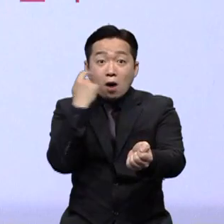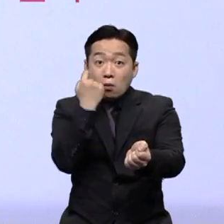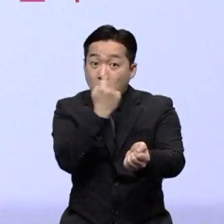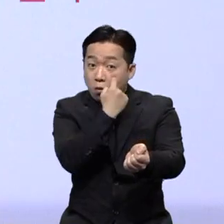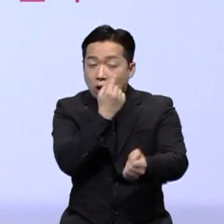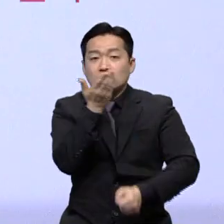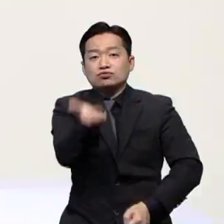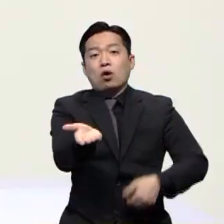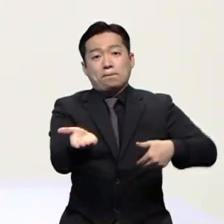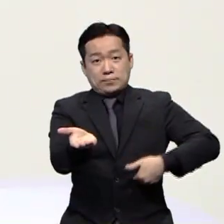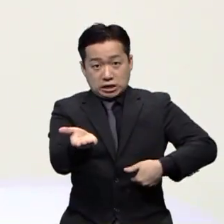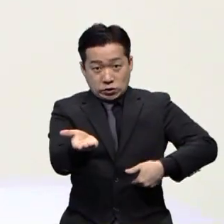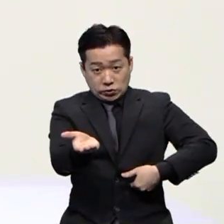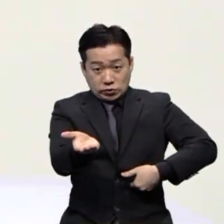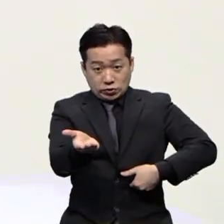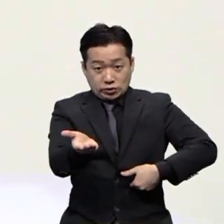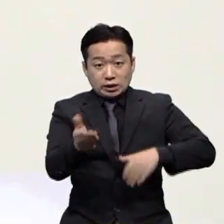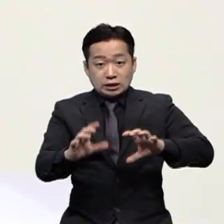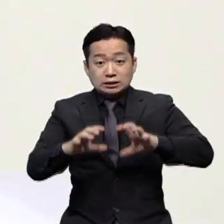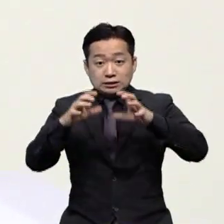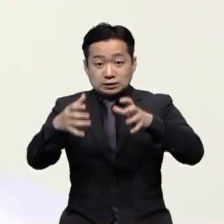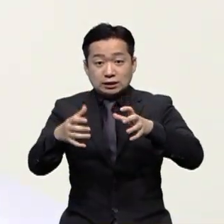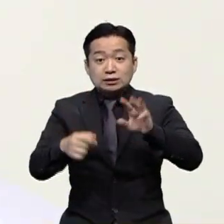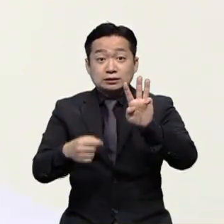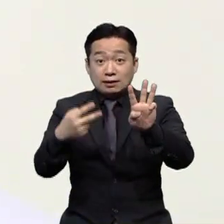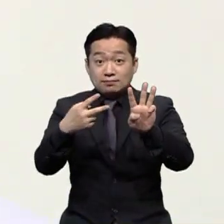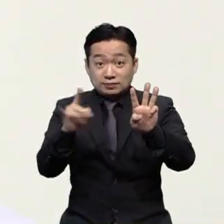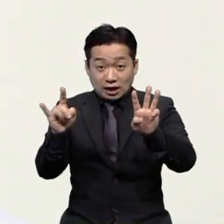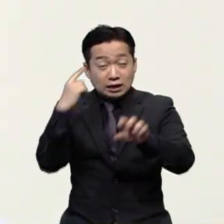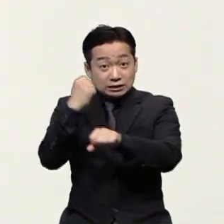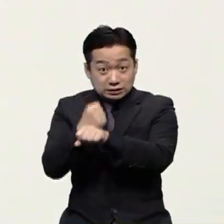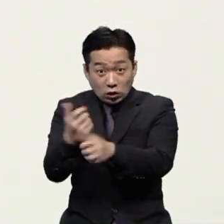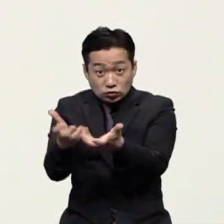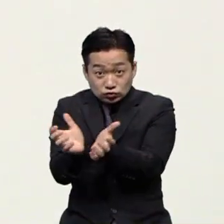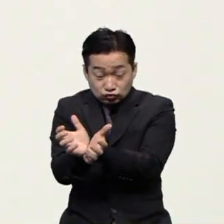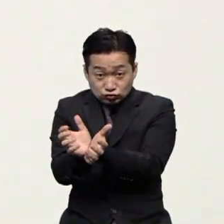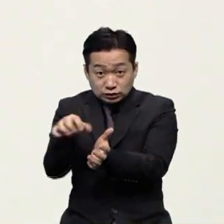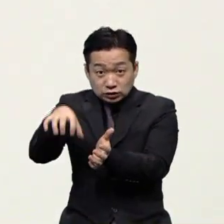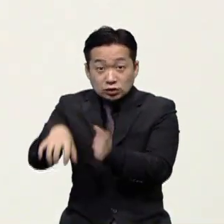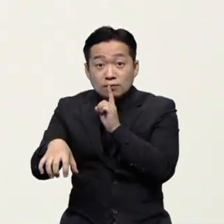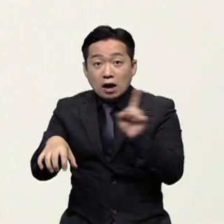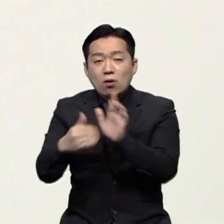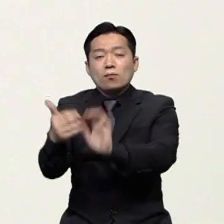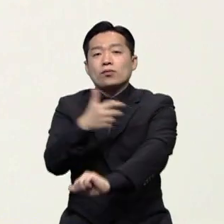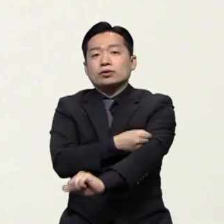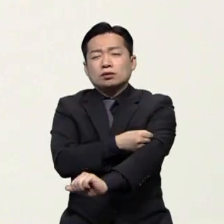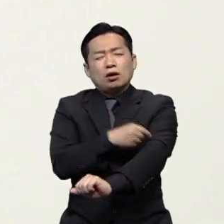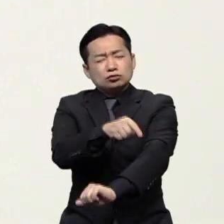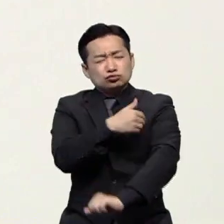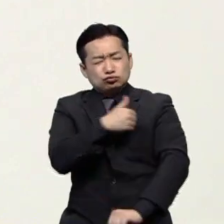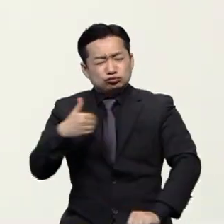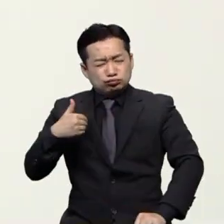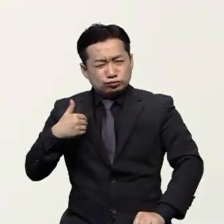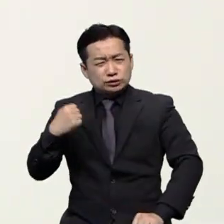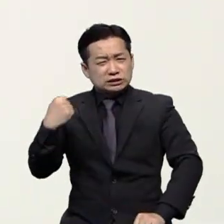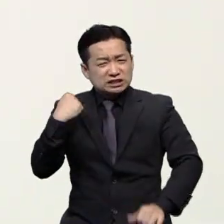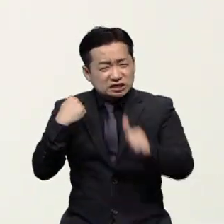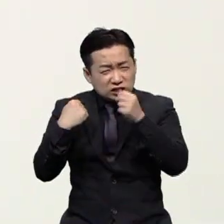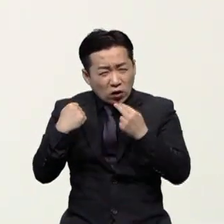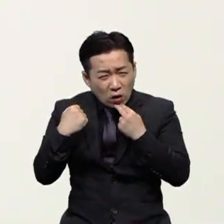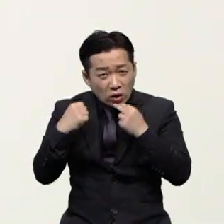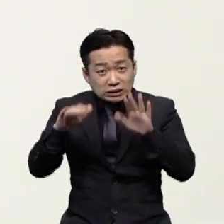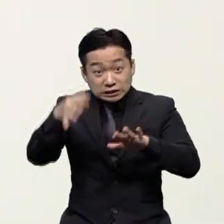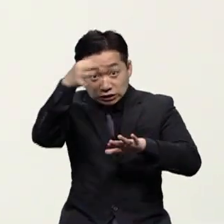한다고 했는데 세계 3대 의학 저널 란셋은 백신 접종자의 면역력이 충분한지 현재 기술로 알